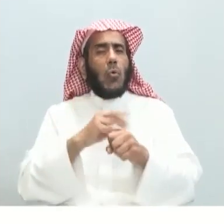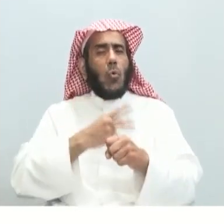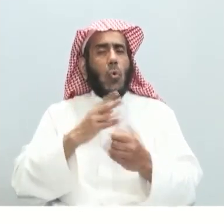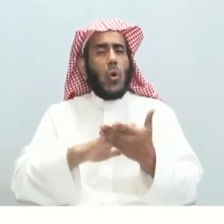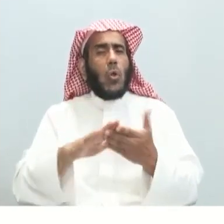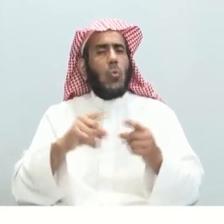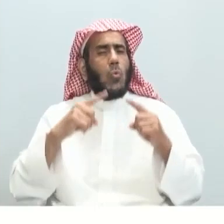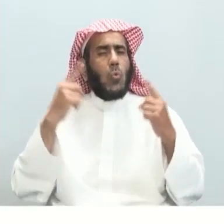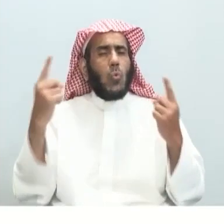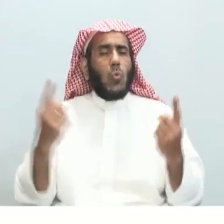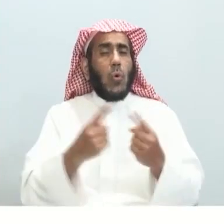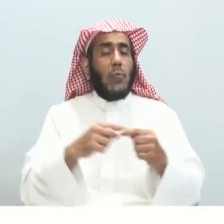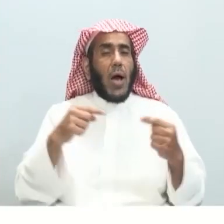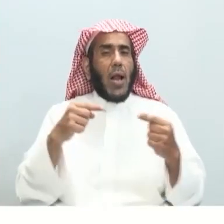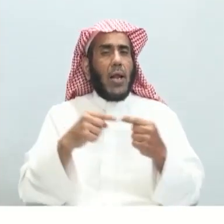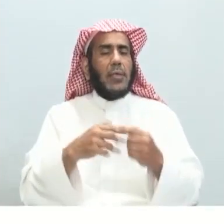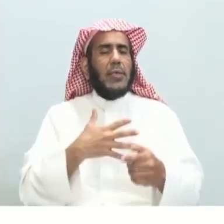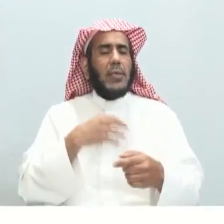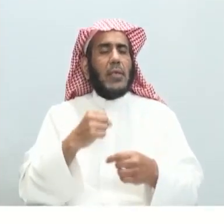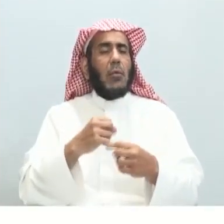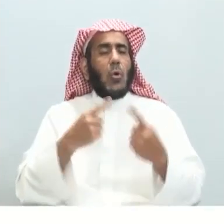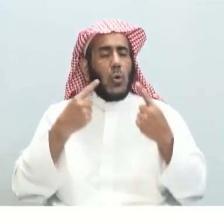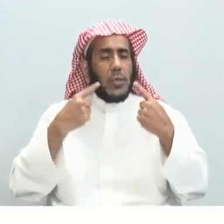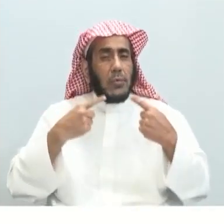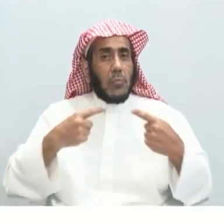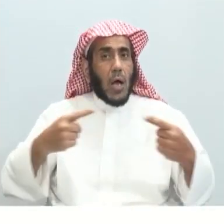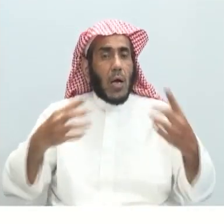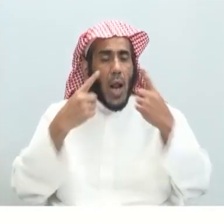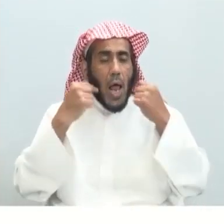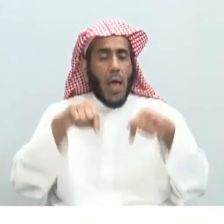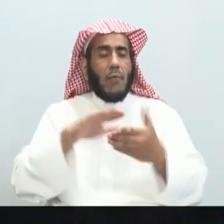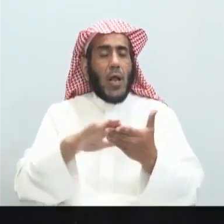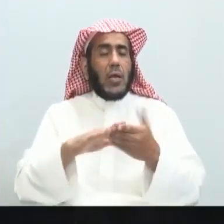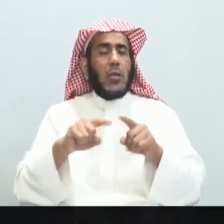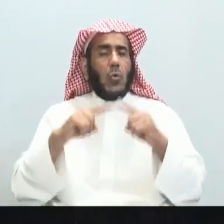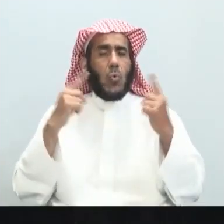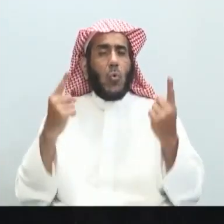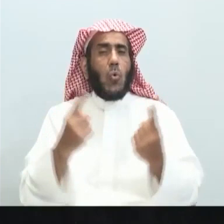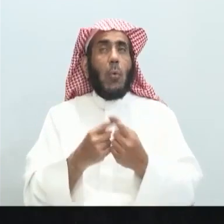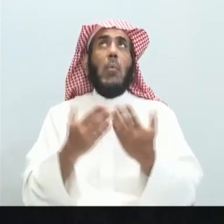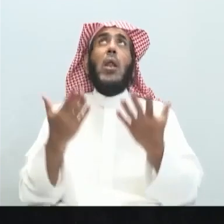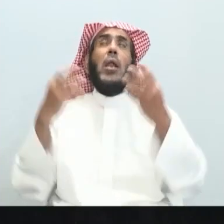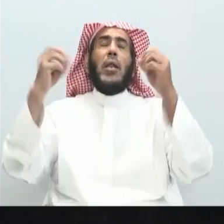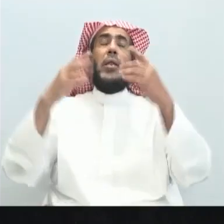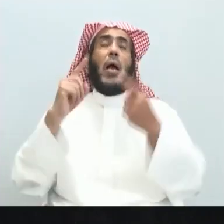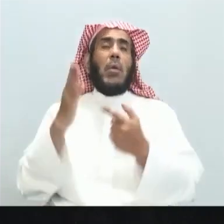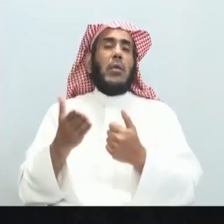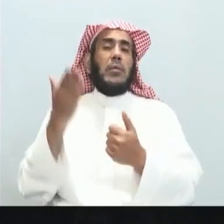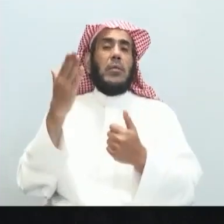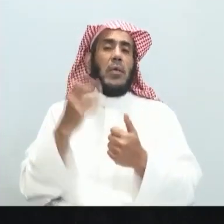الظروف التي تضمن استمرار الحياه في الارض اذا هذا كله من نعم الله تعالى